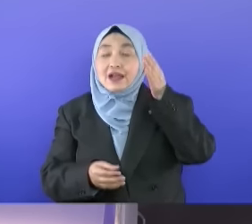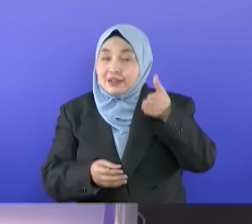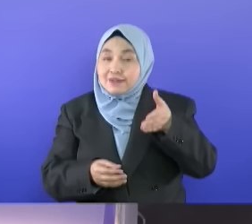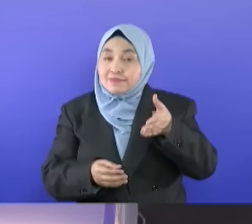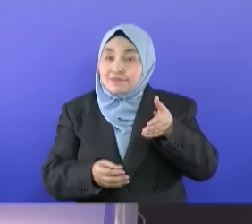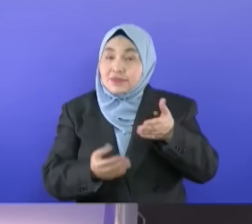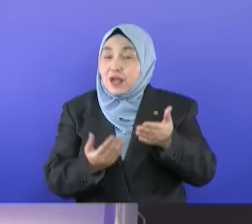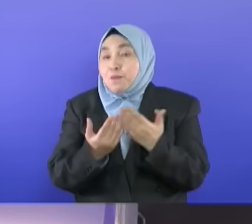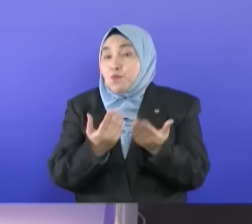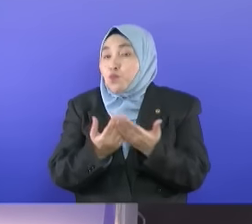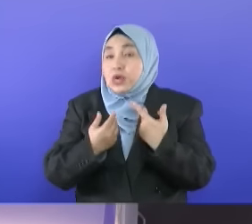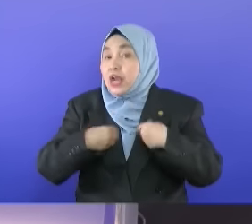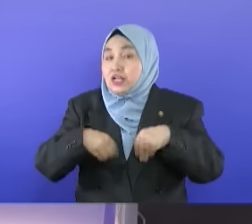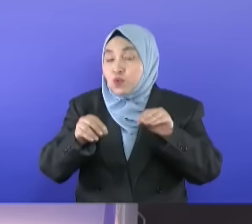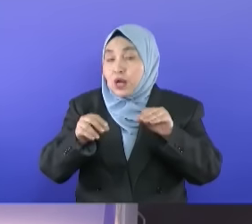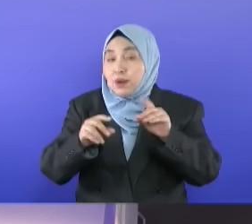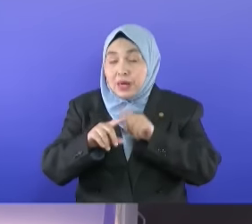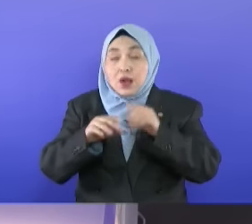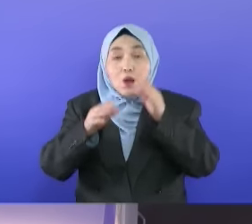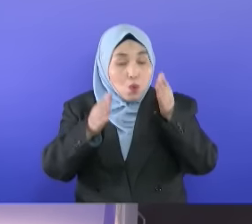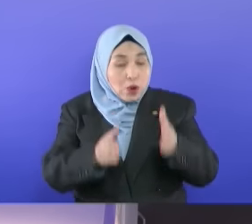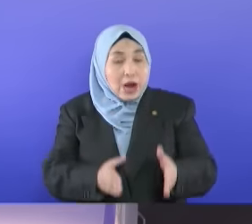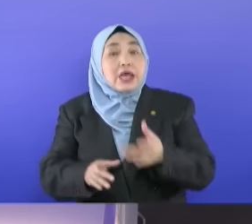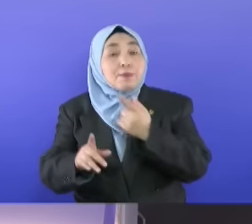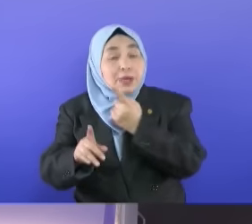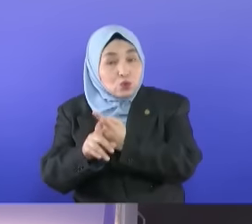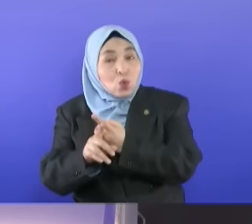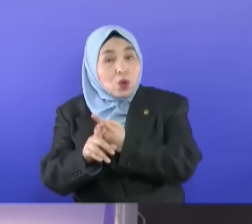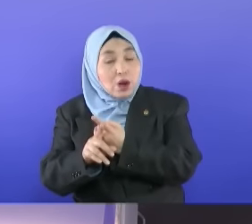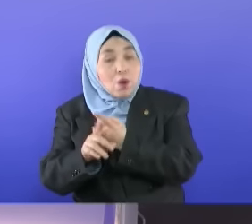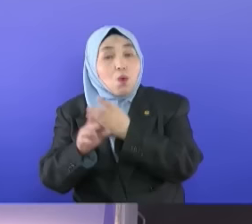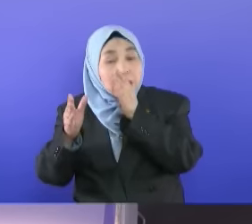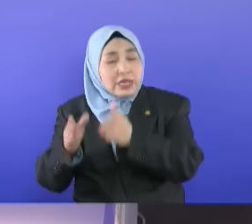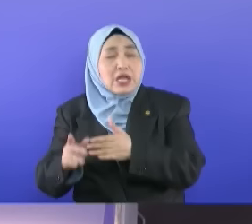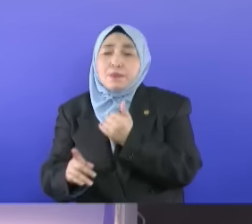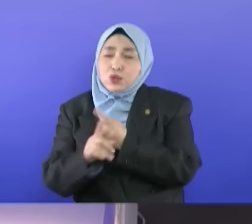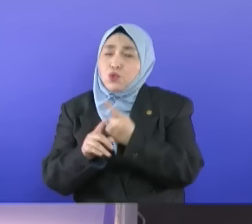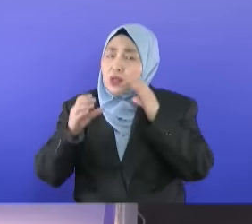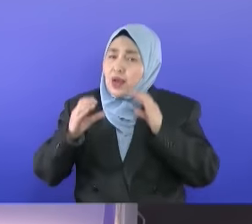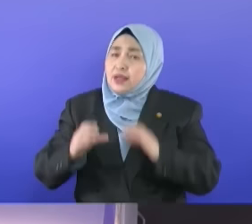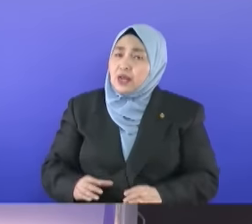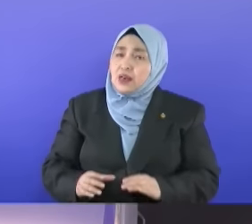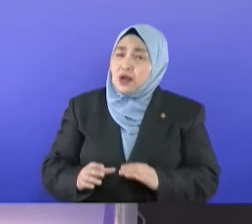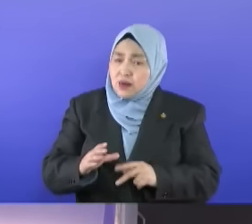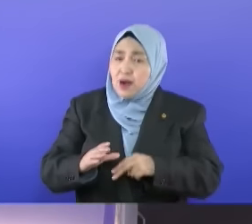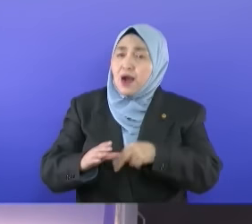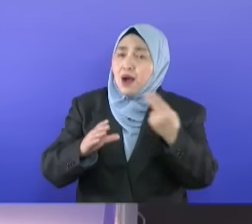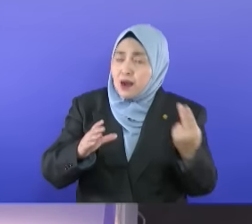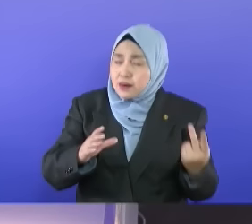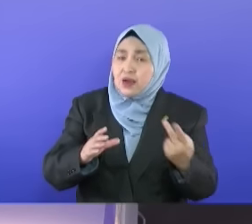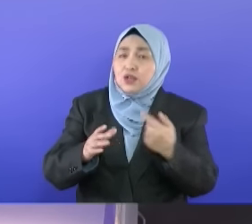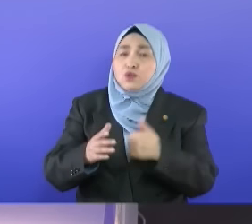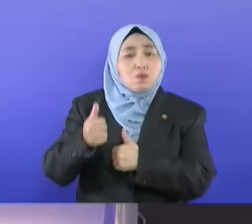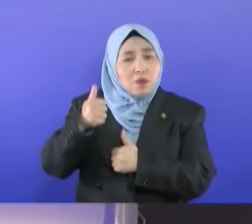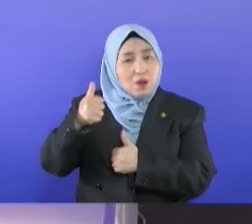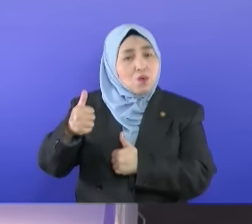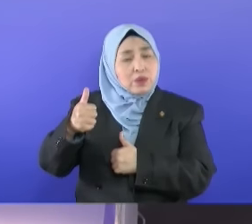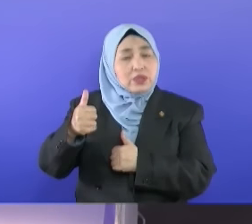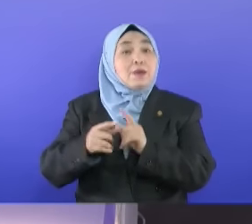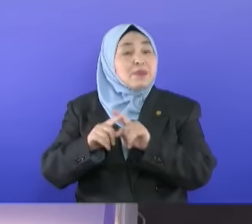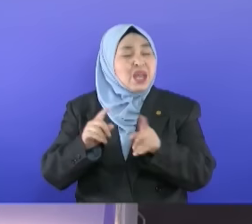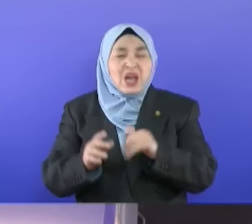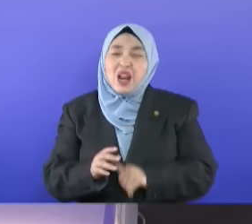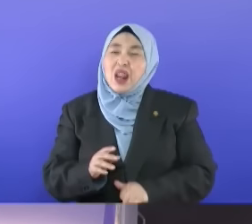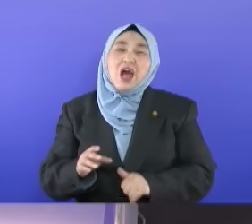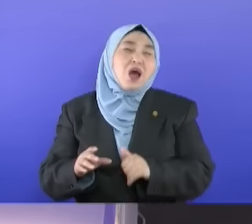mudah jual kepada orang yang betul lah orang yang betul itu orang yang memang yakin bahwa produk itu memang memang bagus tetapi kalau